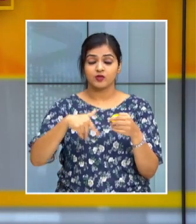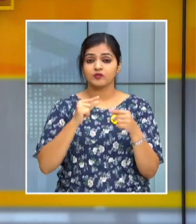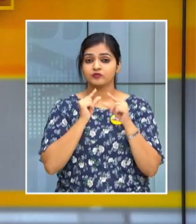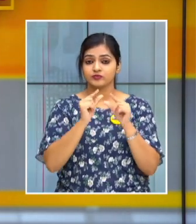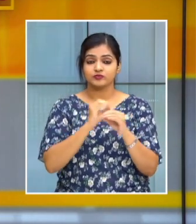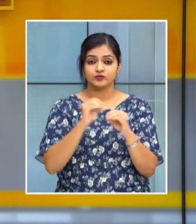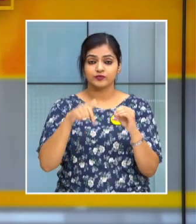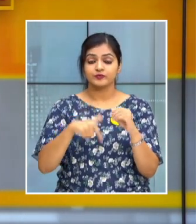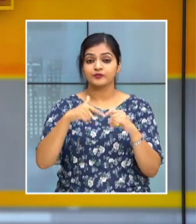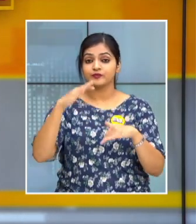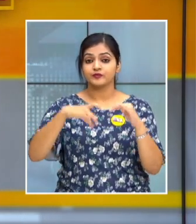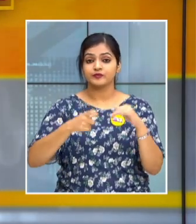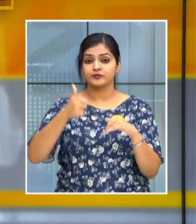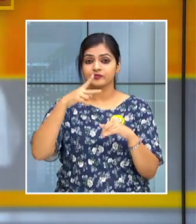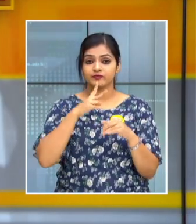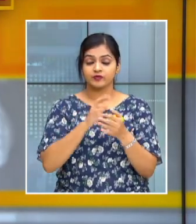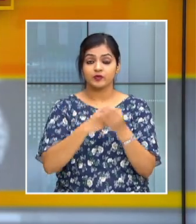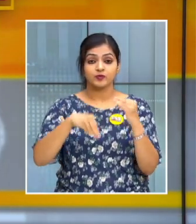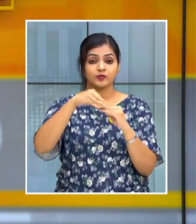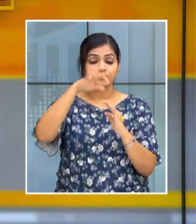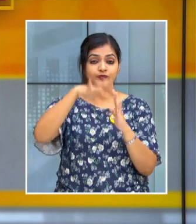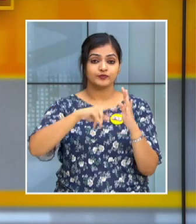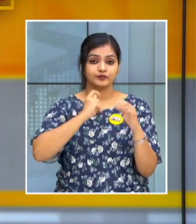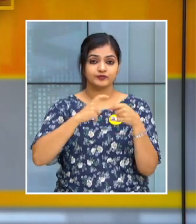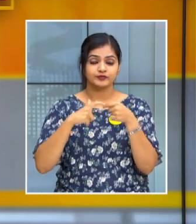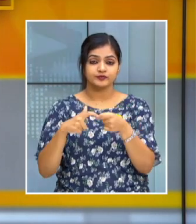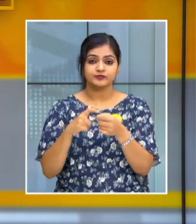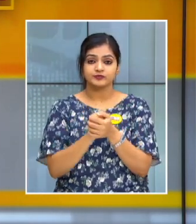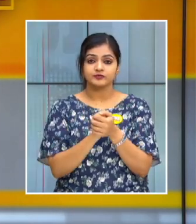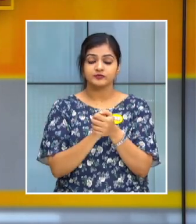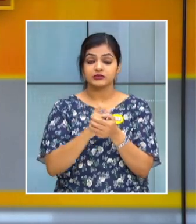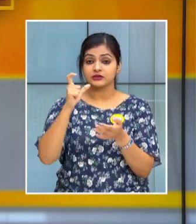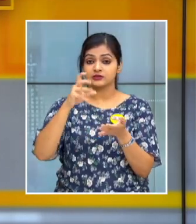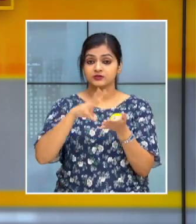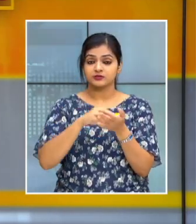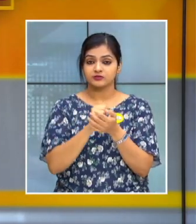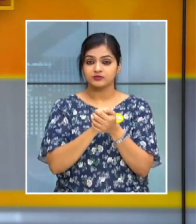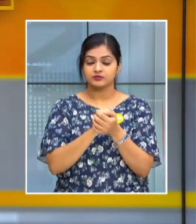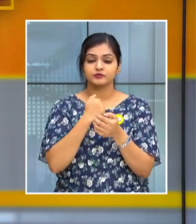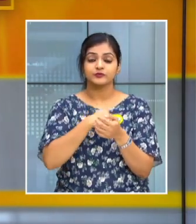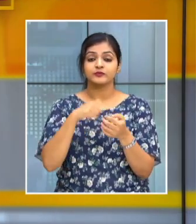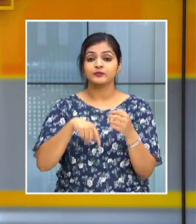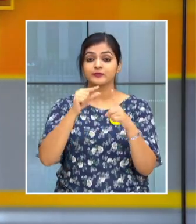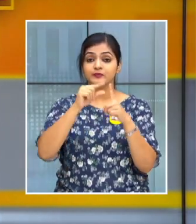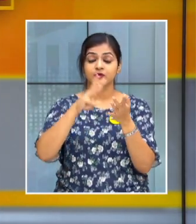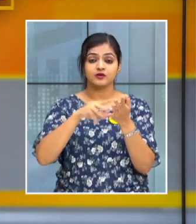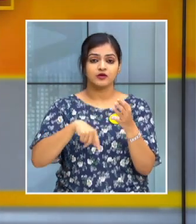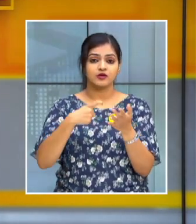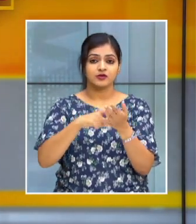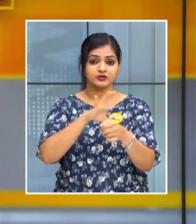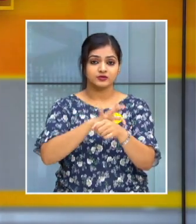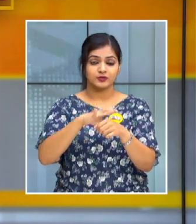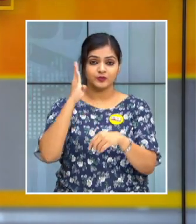പ്രതികരിക്കാനില്ല എന്ന നിലപാടിലാണ് തെരഞ്ഞെടുപ്പ് കമ്മീഷൻ. ബൽറാം നെടുങ്ങാടി വിവരങ്ങൾ നൽകാനുണ്ട്. ബൽറാം, പ്രധാനമന്ത്രി രാജസ്ഥാനിൽ നടത്തിയ